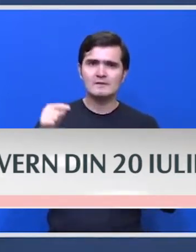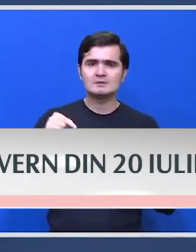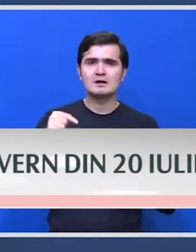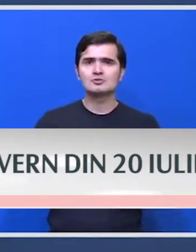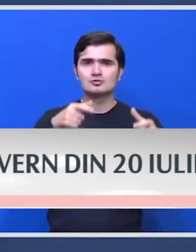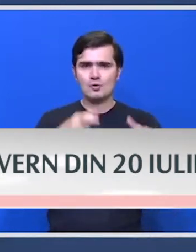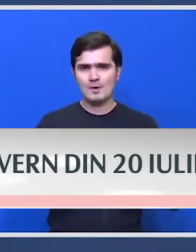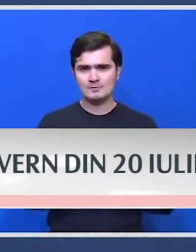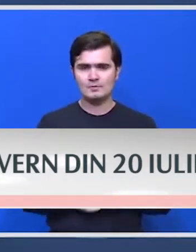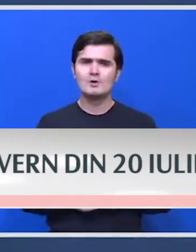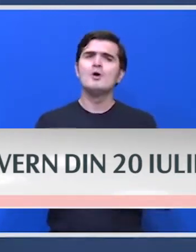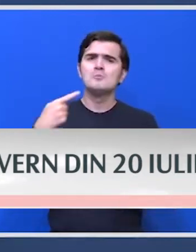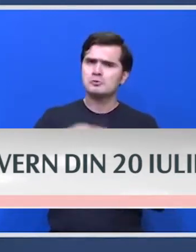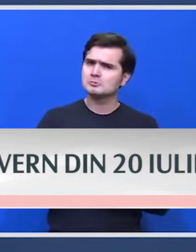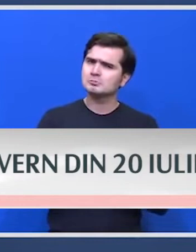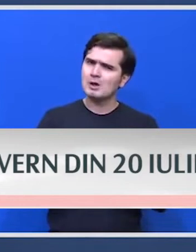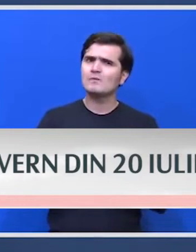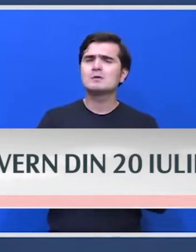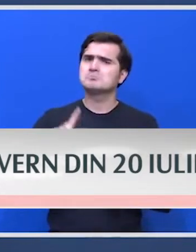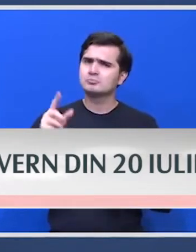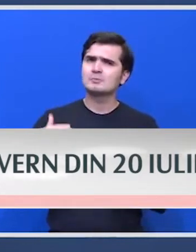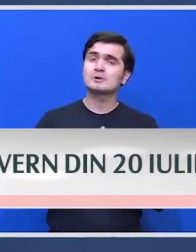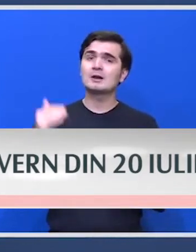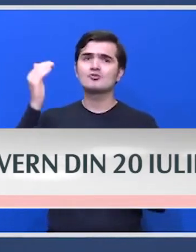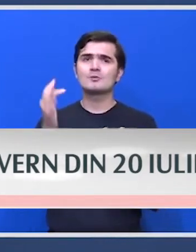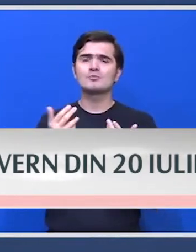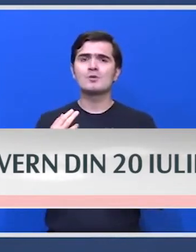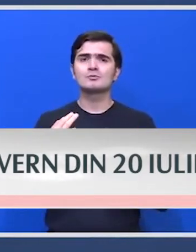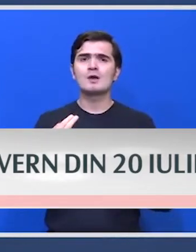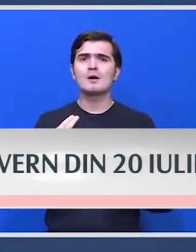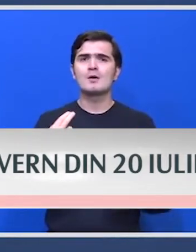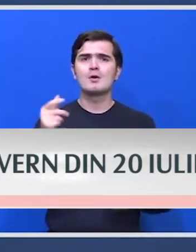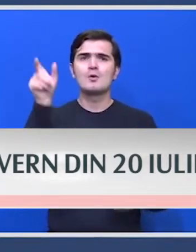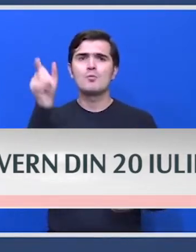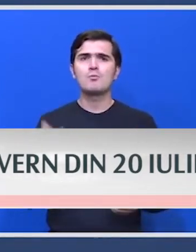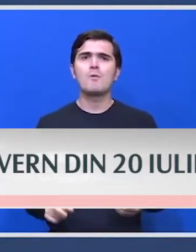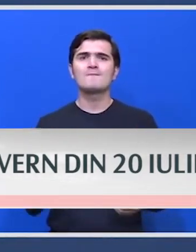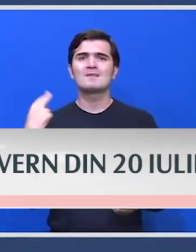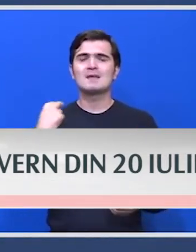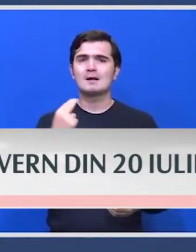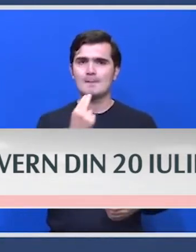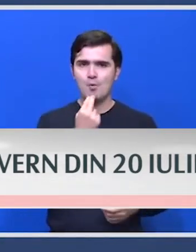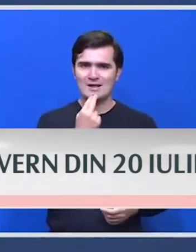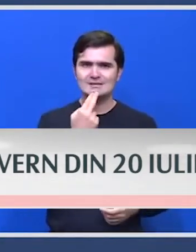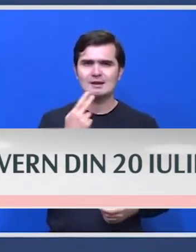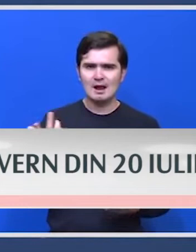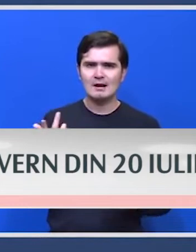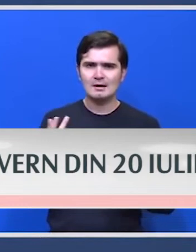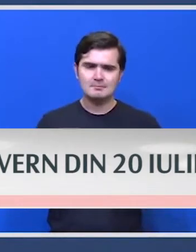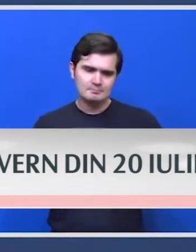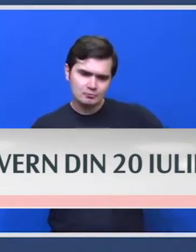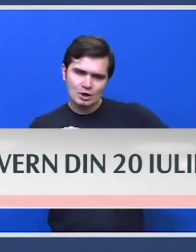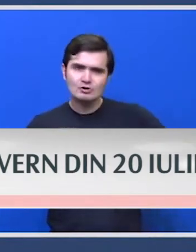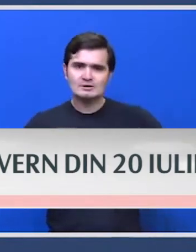în acest domeniu și, de ce nu, creșterea numărului de ofițeri de poliție care investigează și cercetează